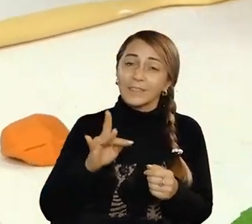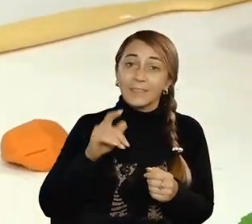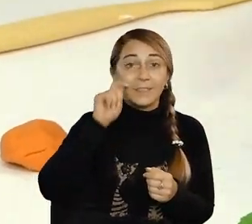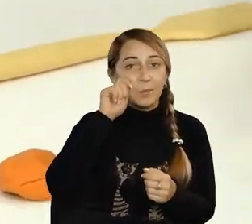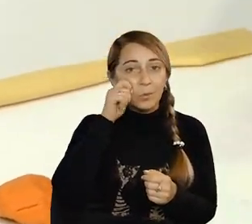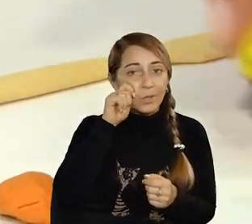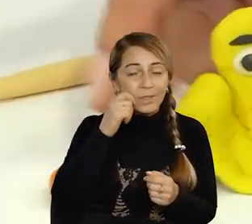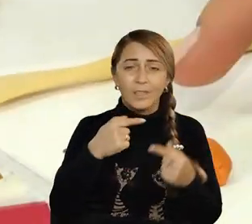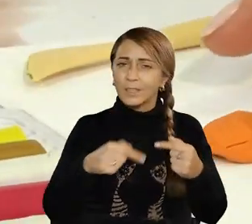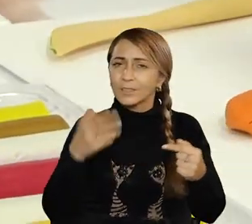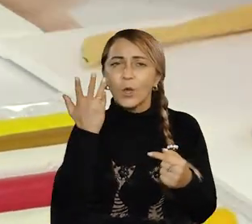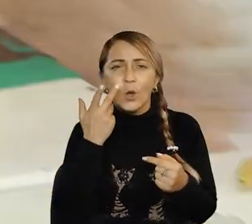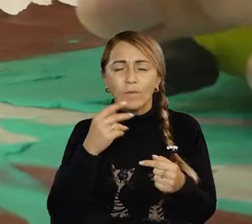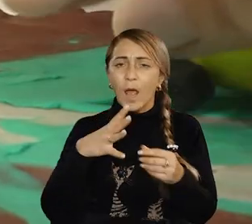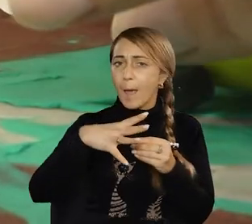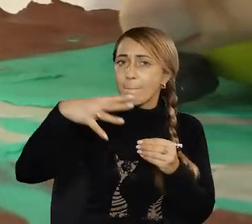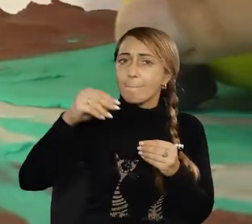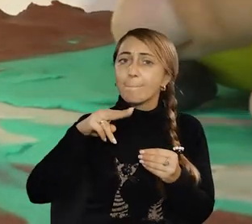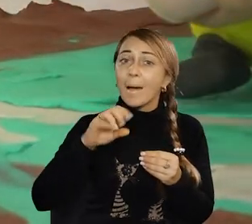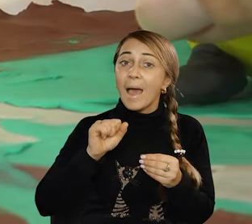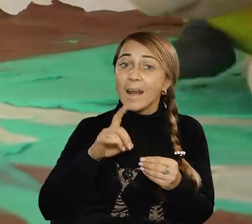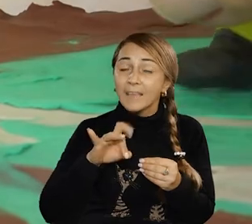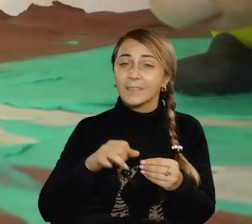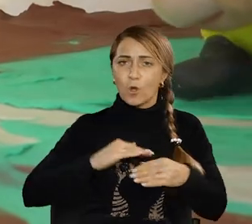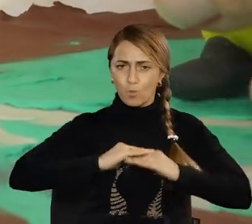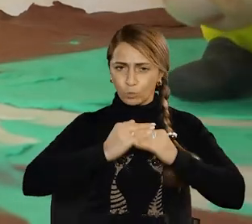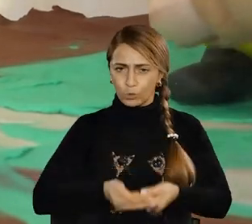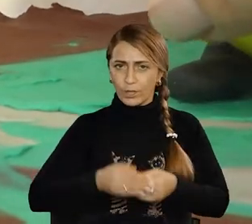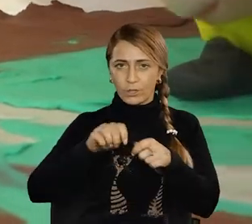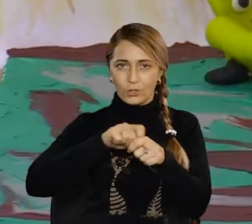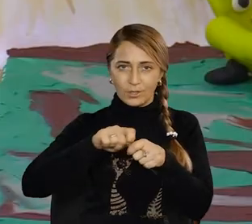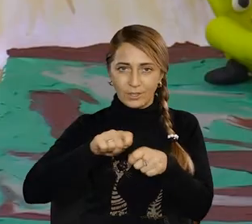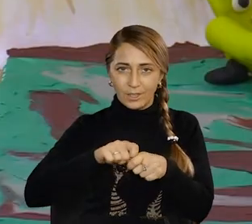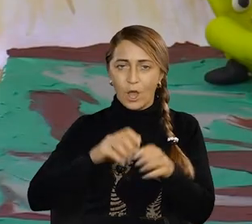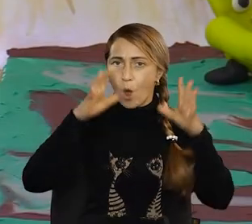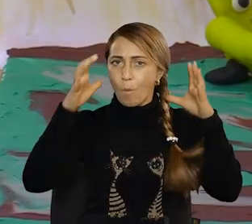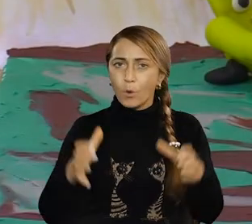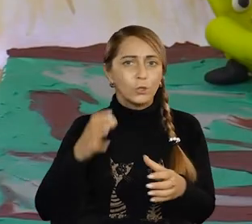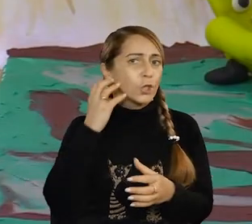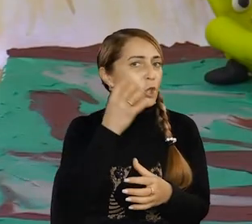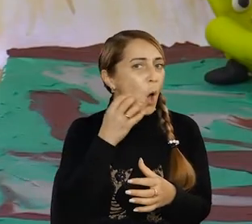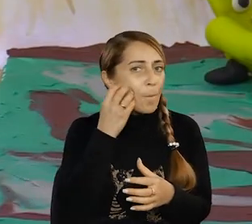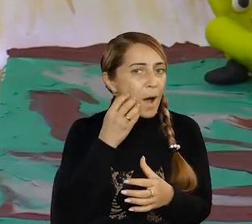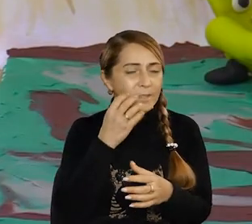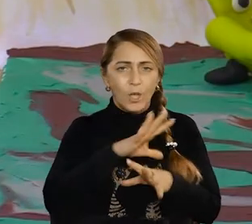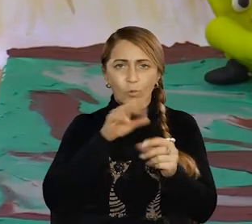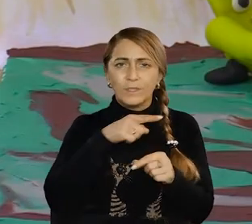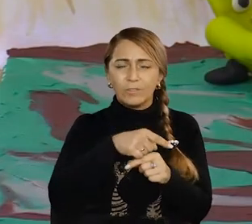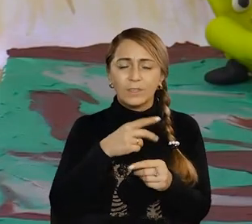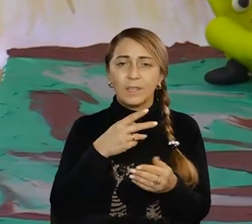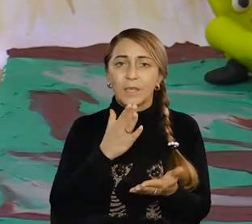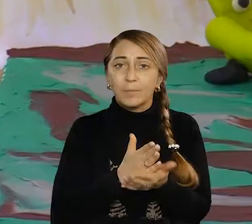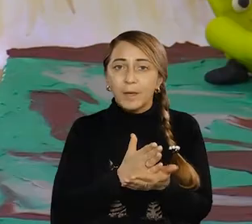щупчиками, різнокольорові болгарські перці, пузаті часники, бочечки томати. Усі вони